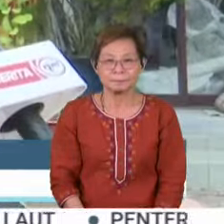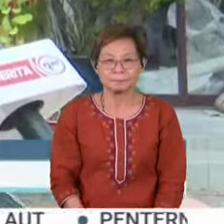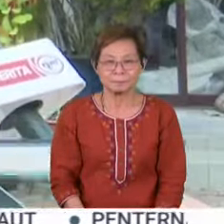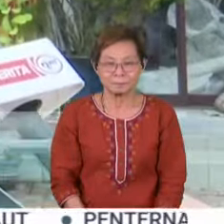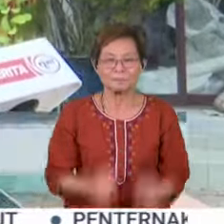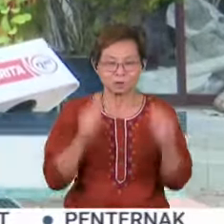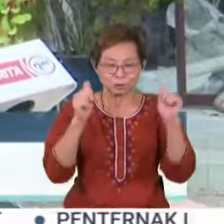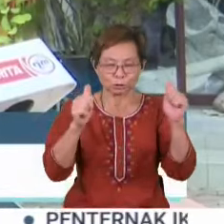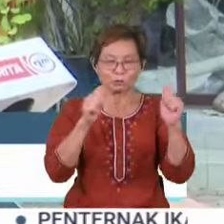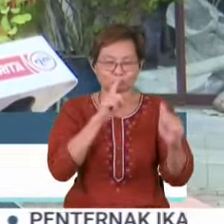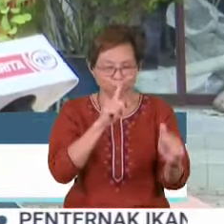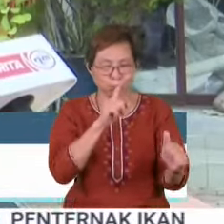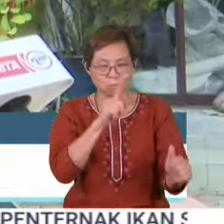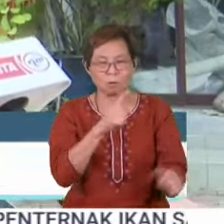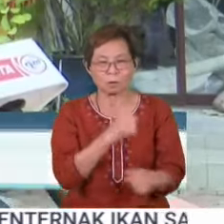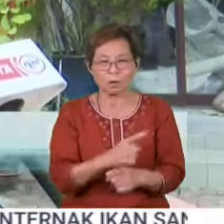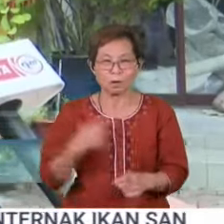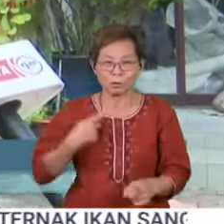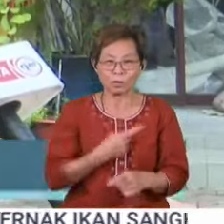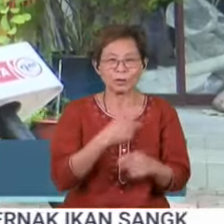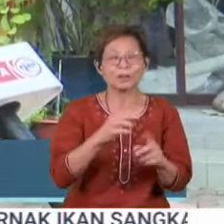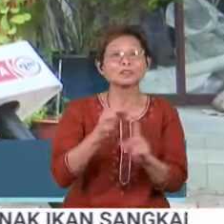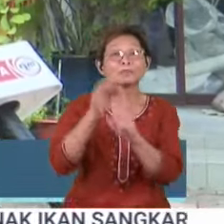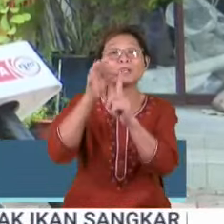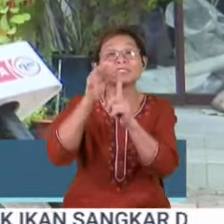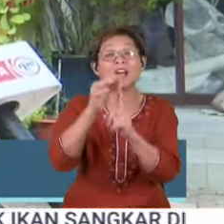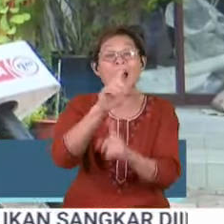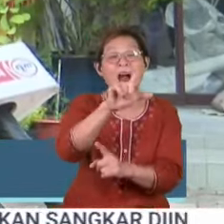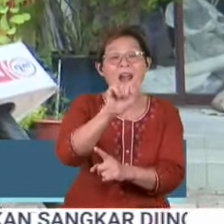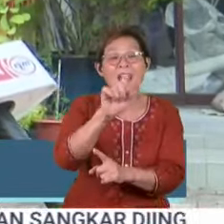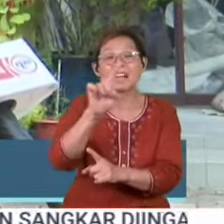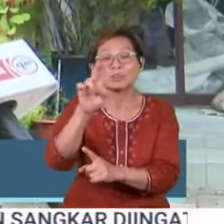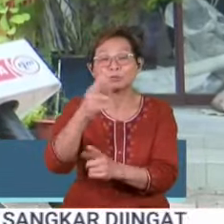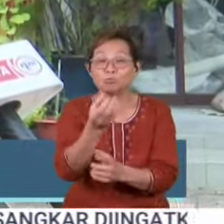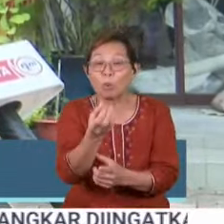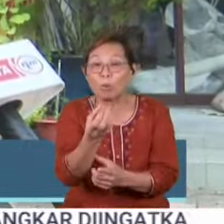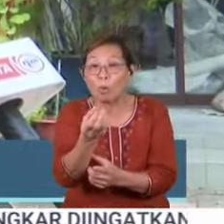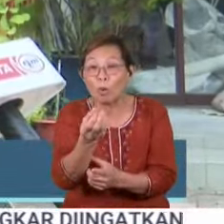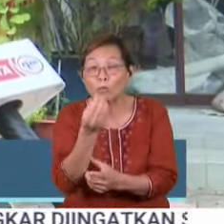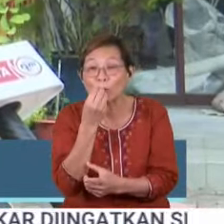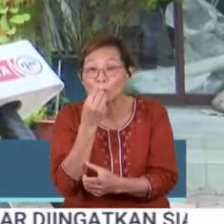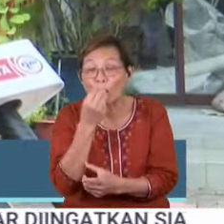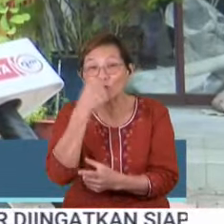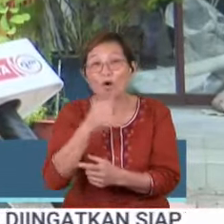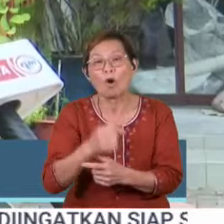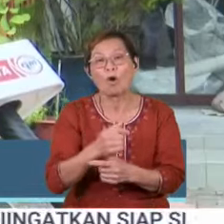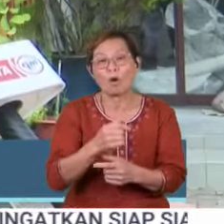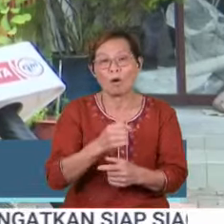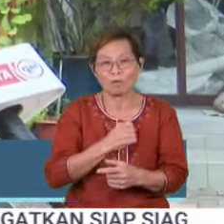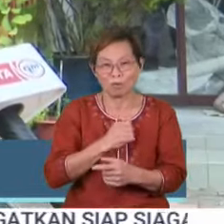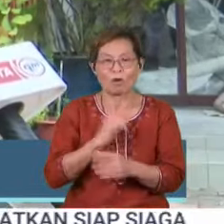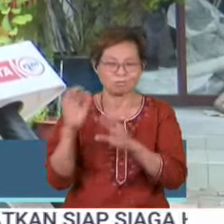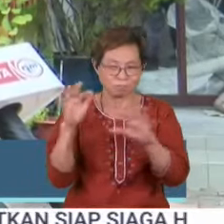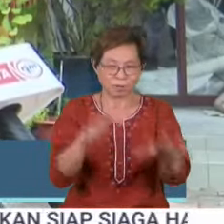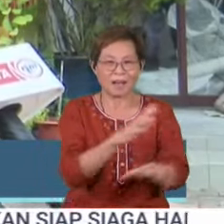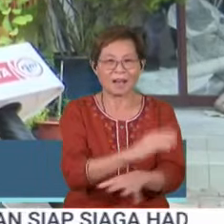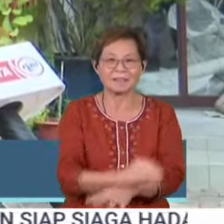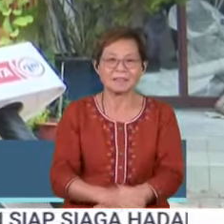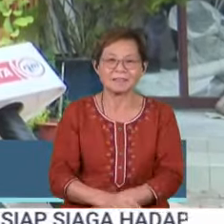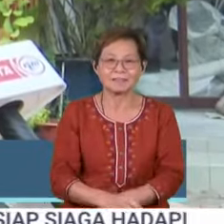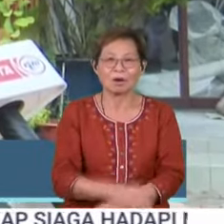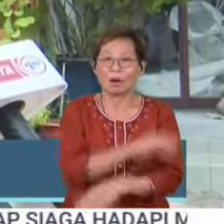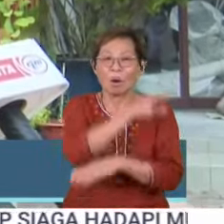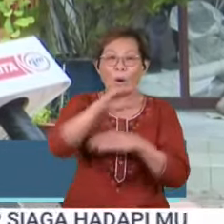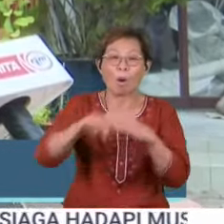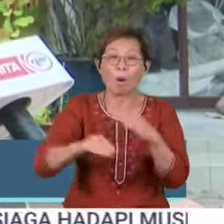Yeah, sure, because we are preparing a special laddu for prasadam to devotees and a special prayers for conducting all devotees